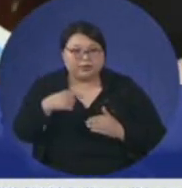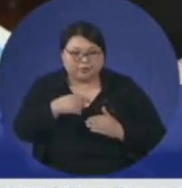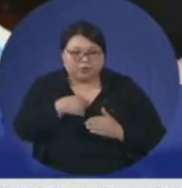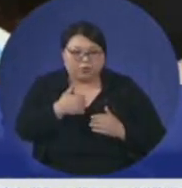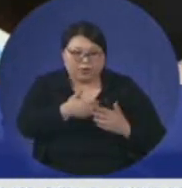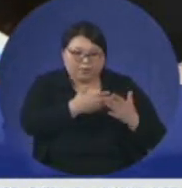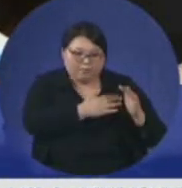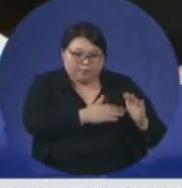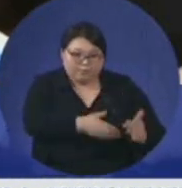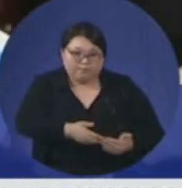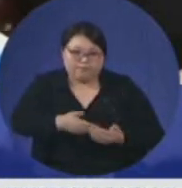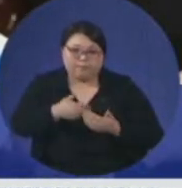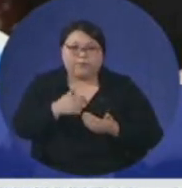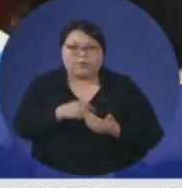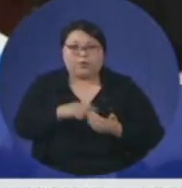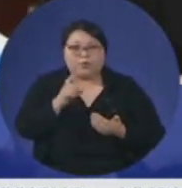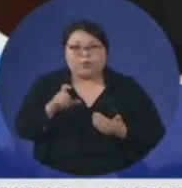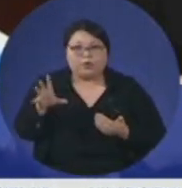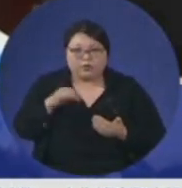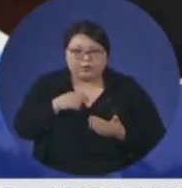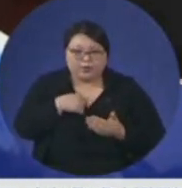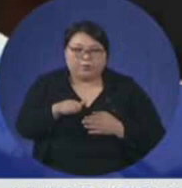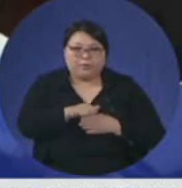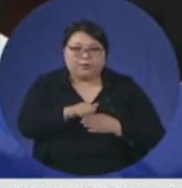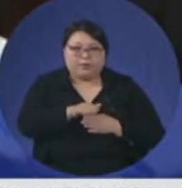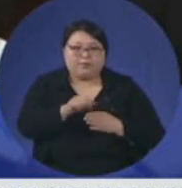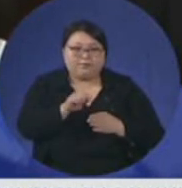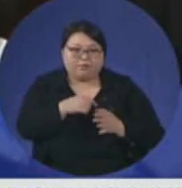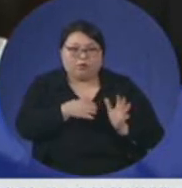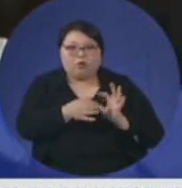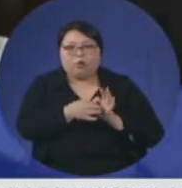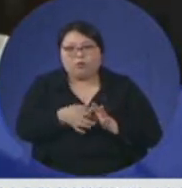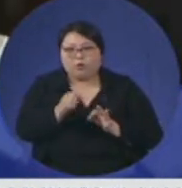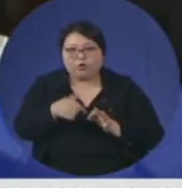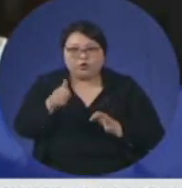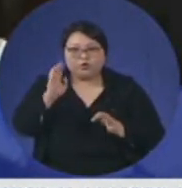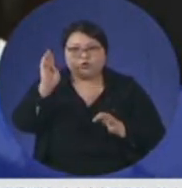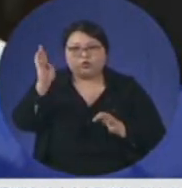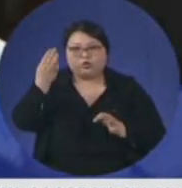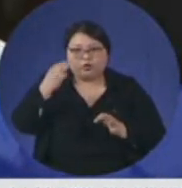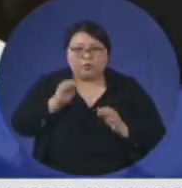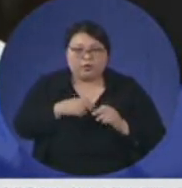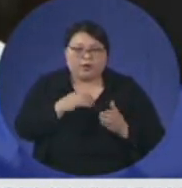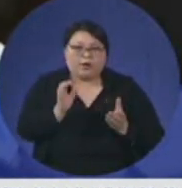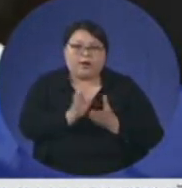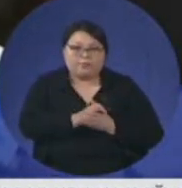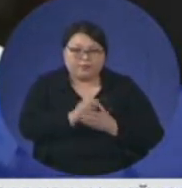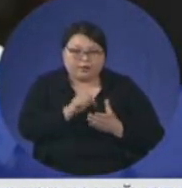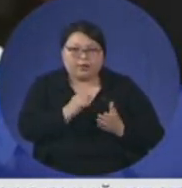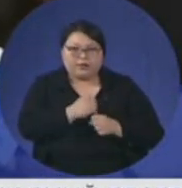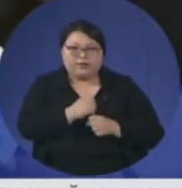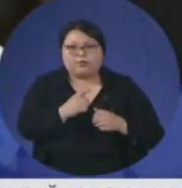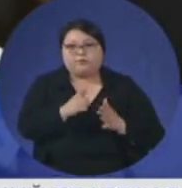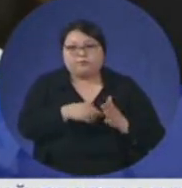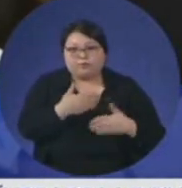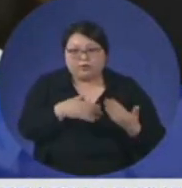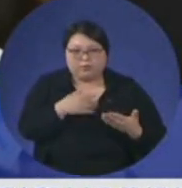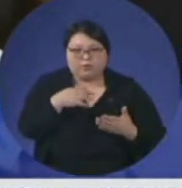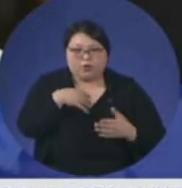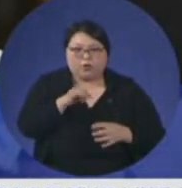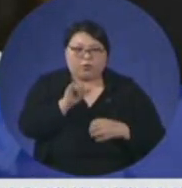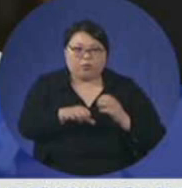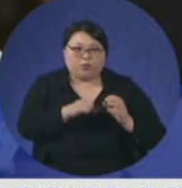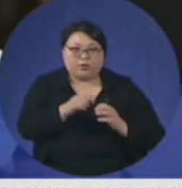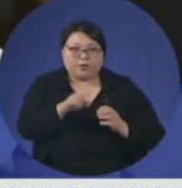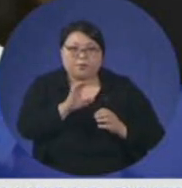баригчийг баригчныг одоо бэлтгэхтэй холбоотойгоор тодорхой одоо бодлого одоо авч хэрэгжүүлэх. Ялангуяа энэ олон улсын